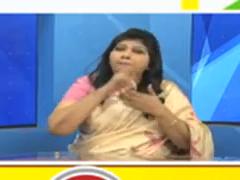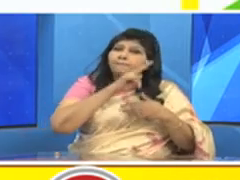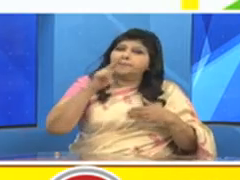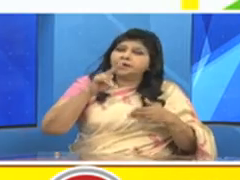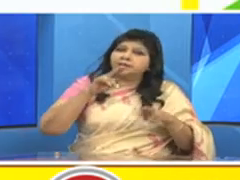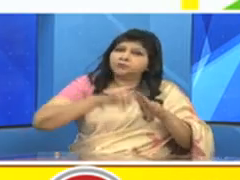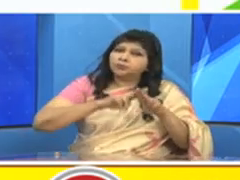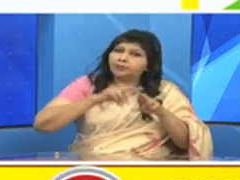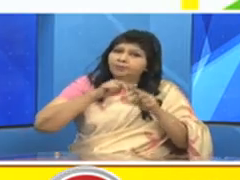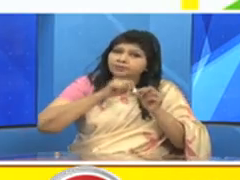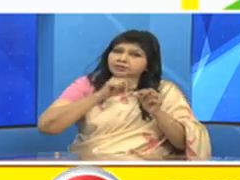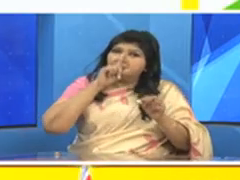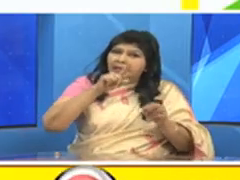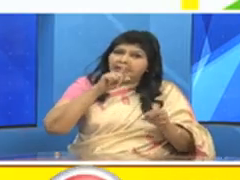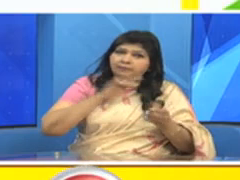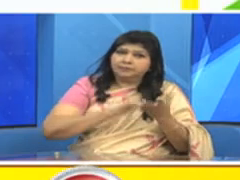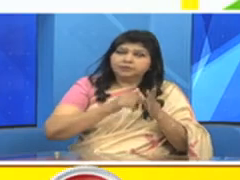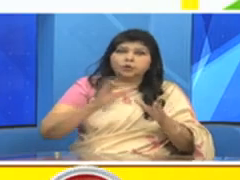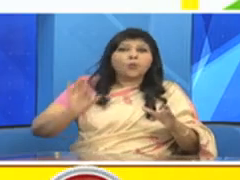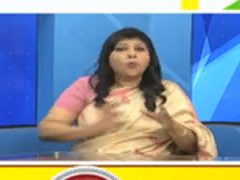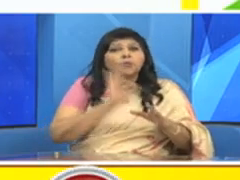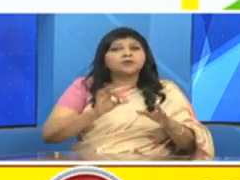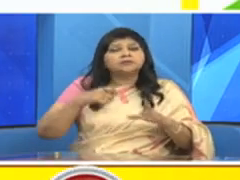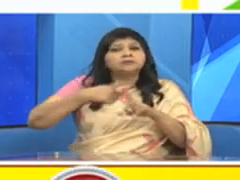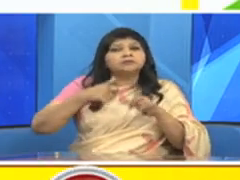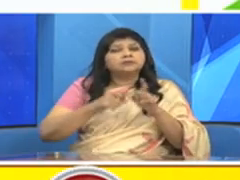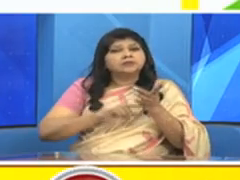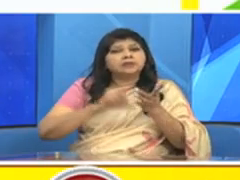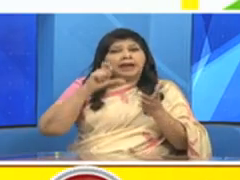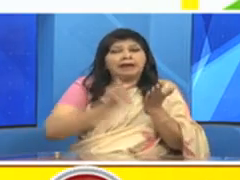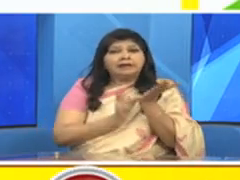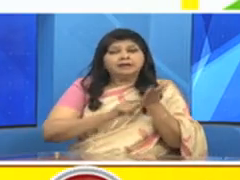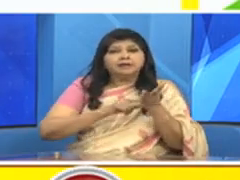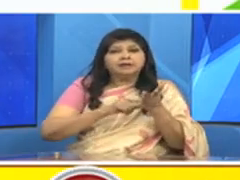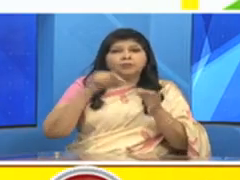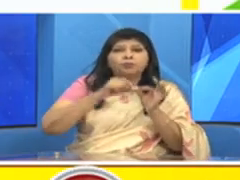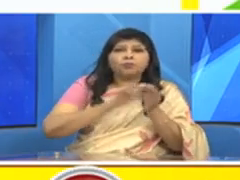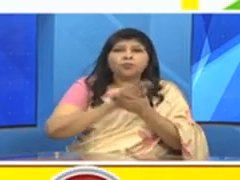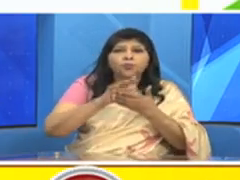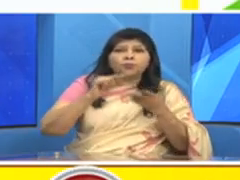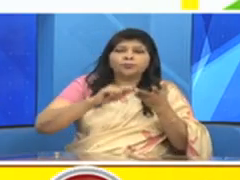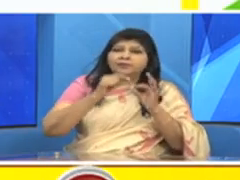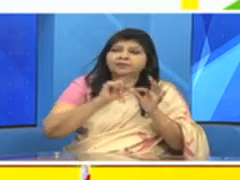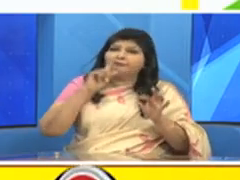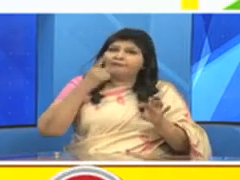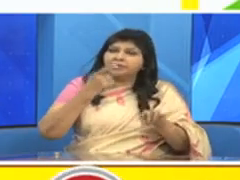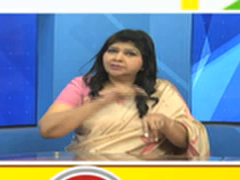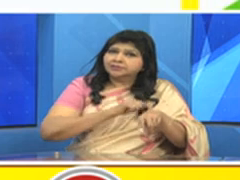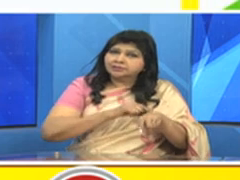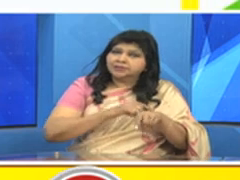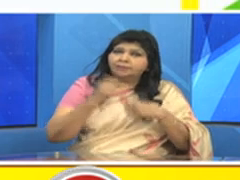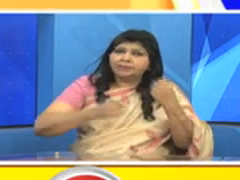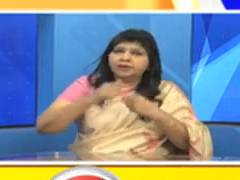फरवरी से 1 मार्च तक ओडिशा के कटक और भुवनेश्वर में पहले खेलो इंडिया यूनिवर्सिटी गेम्स आयोजित हो रहे